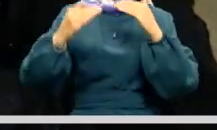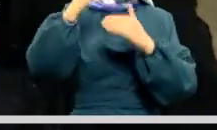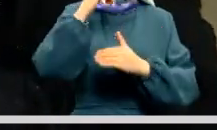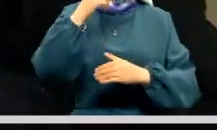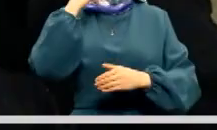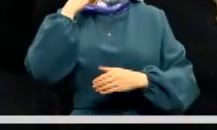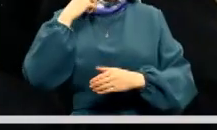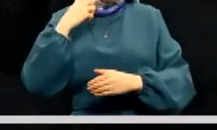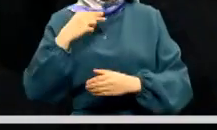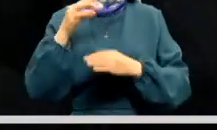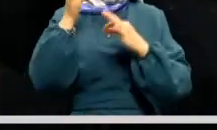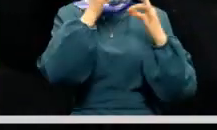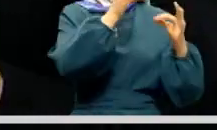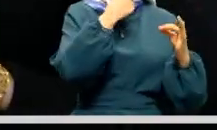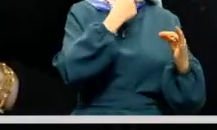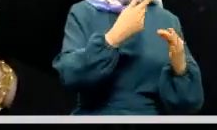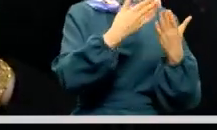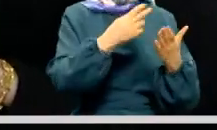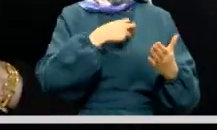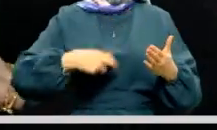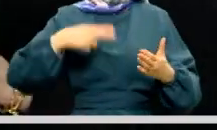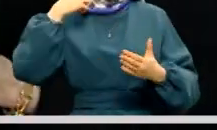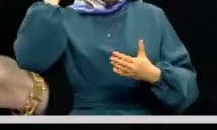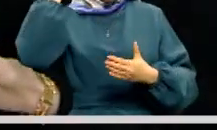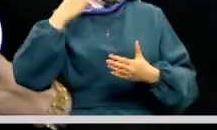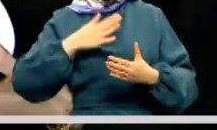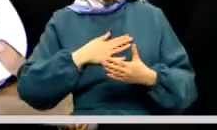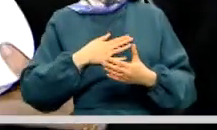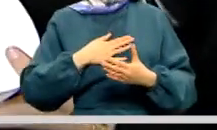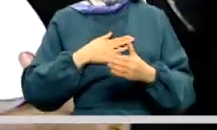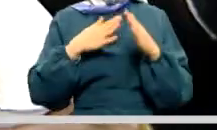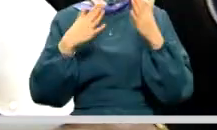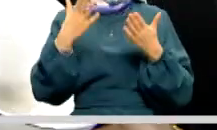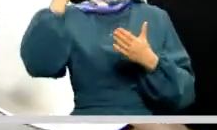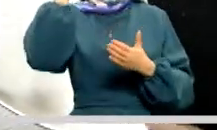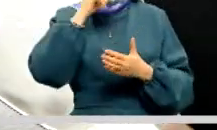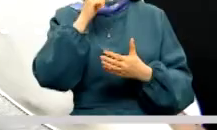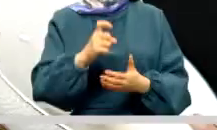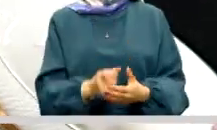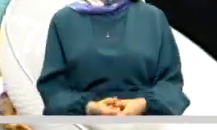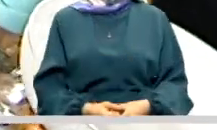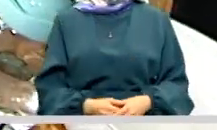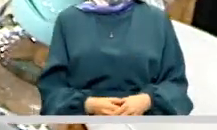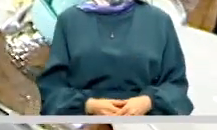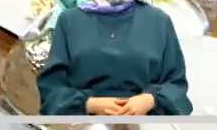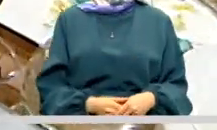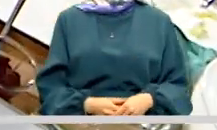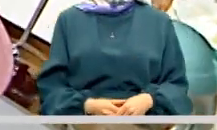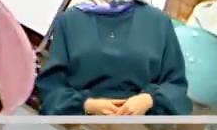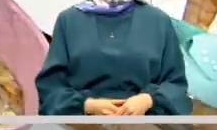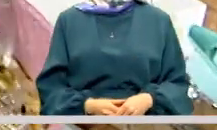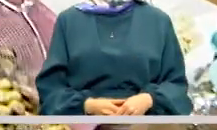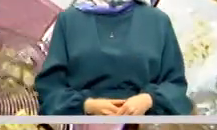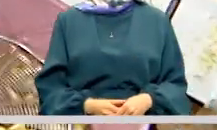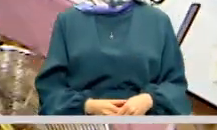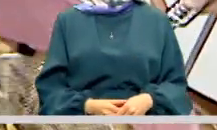Peygamberimizin yüce bir ahlak üzere olmasını nasıl anlayacağız Biz inleme ahlak yani